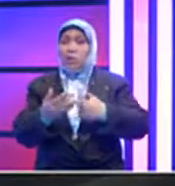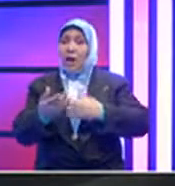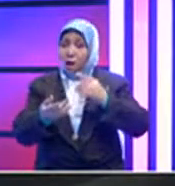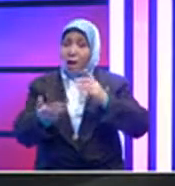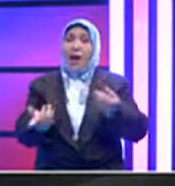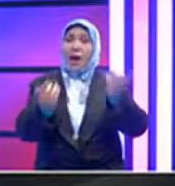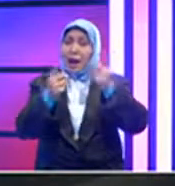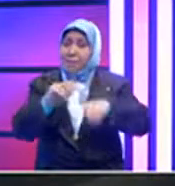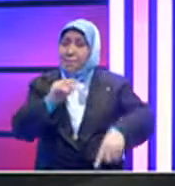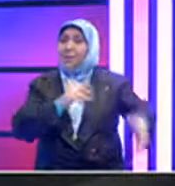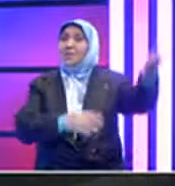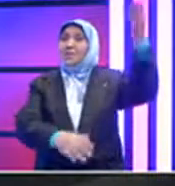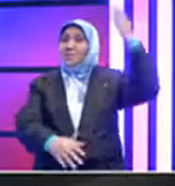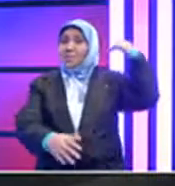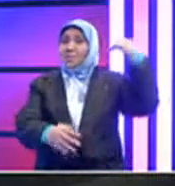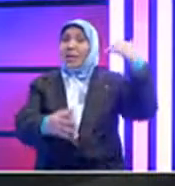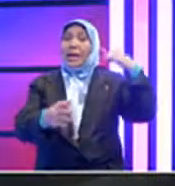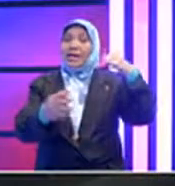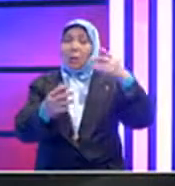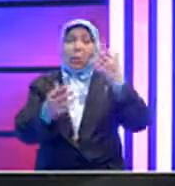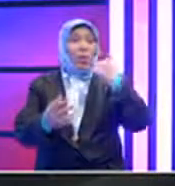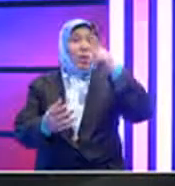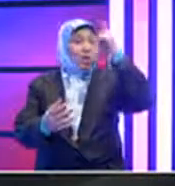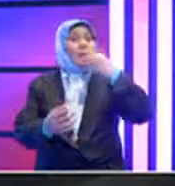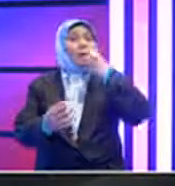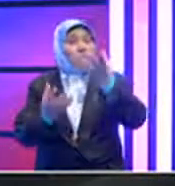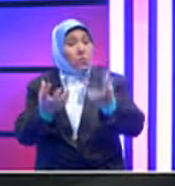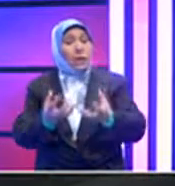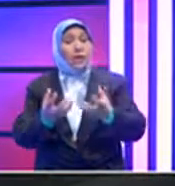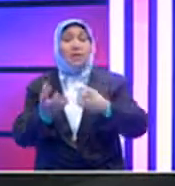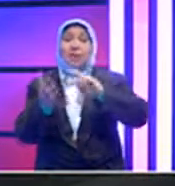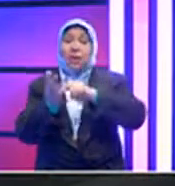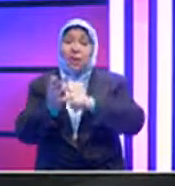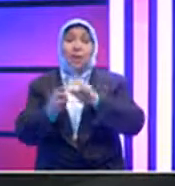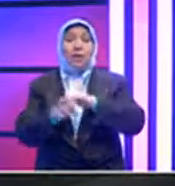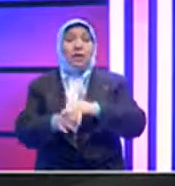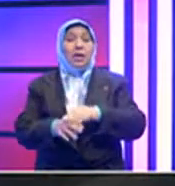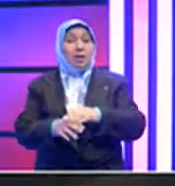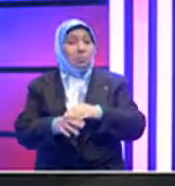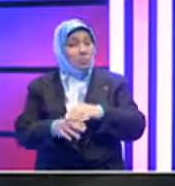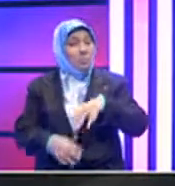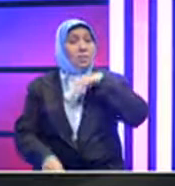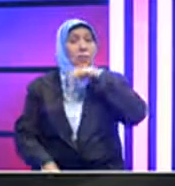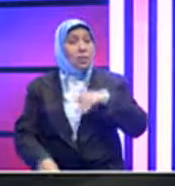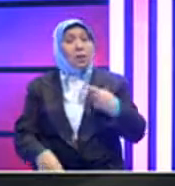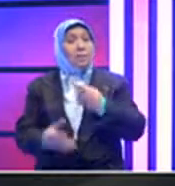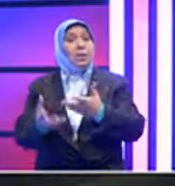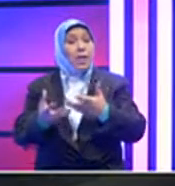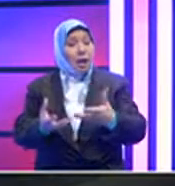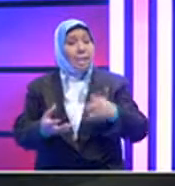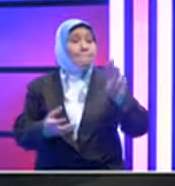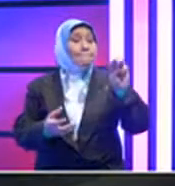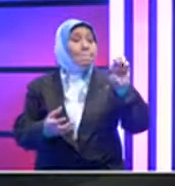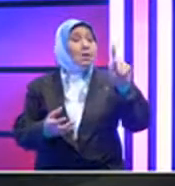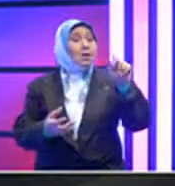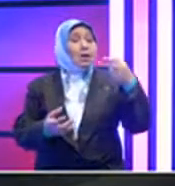Tapi mengapa kami hendak sekarang Nah ceritanya apa ini glue kepada Nabi Muhammad kami naikkan bumi ini Mekkah